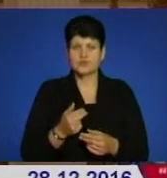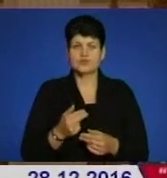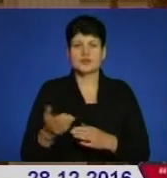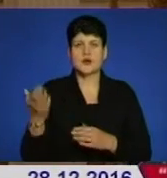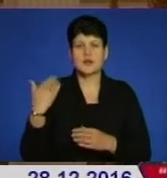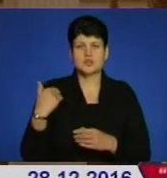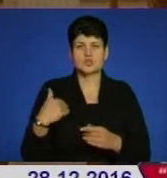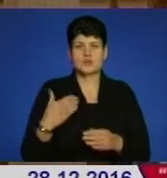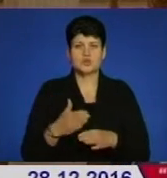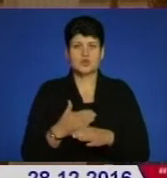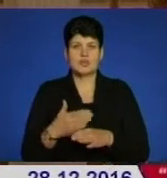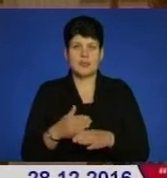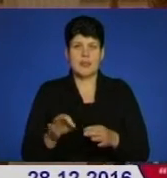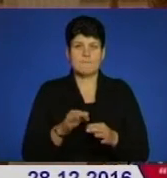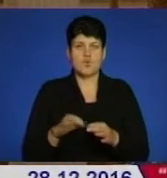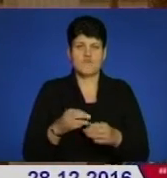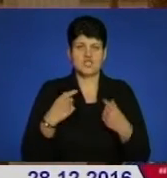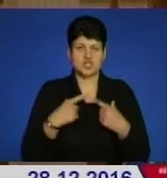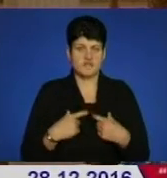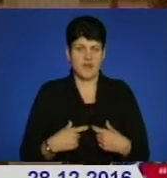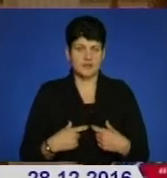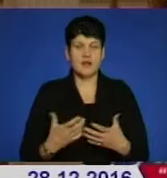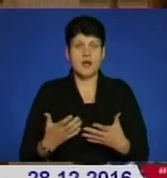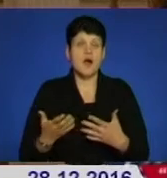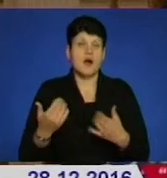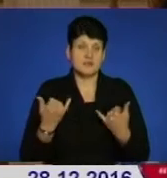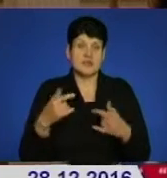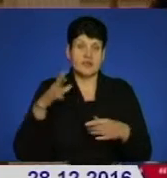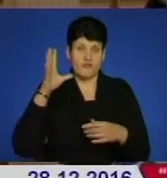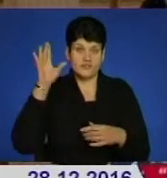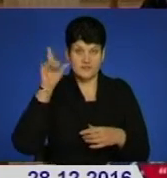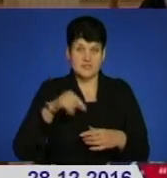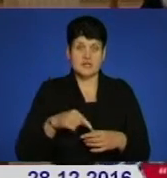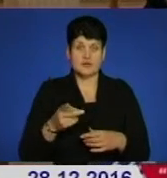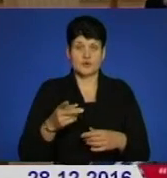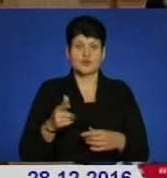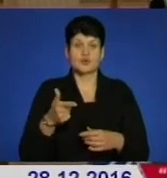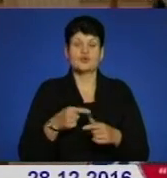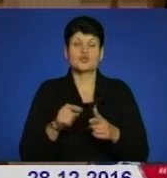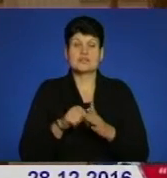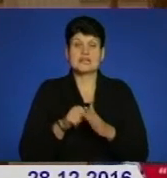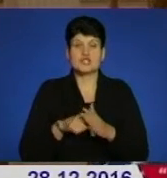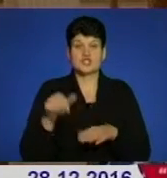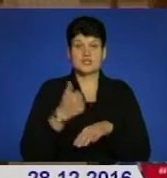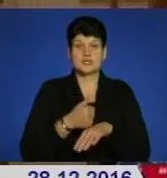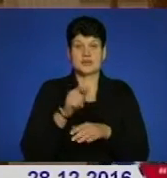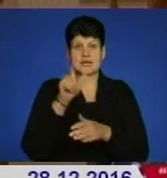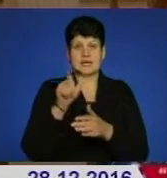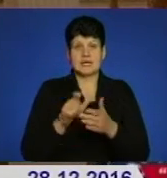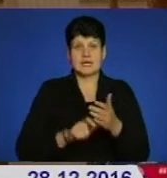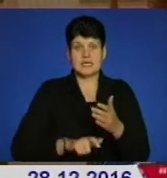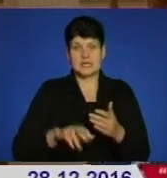раніше розрізняли по вишиванкам, так? А зараз всі знають, що таке гімн, що таке герб. І Україна дійсно